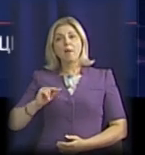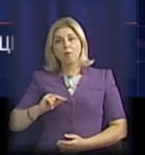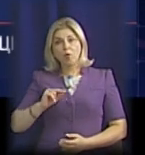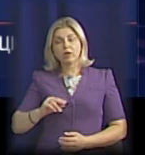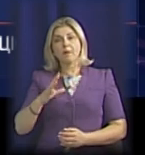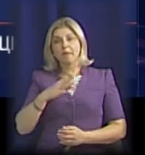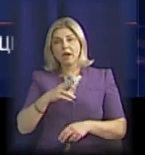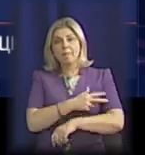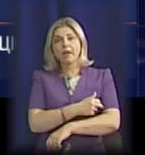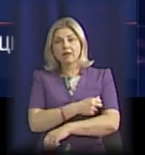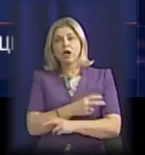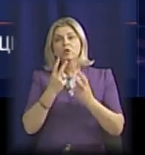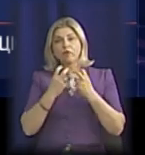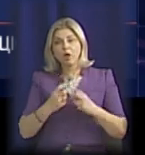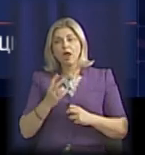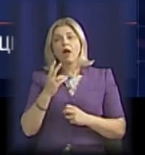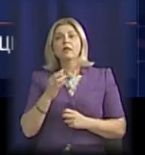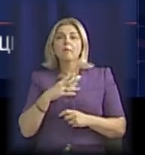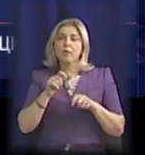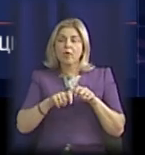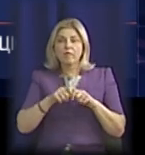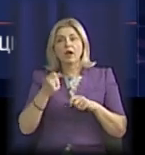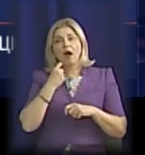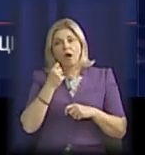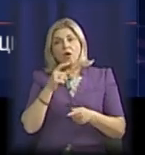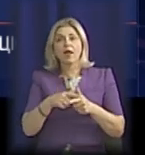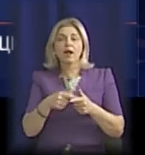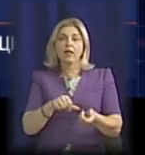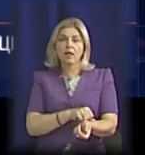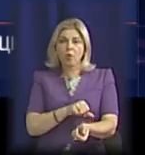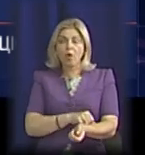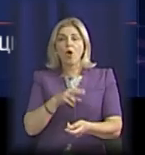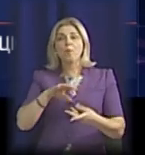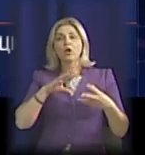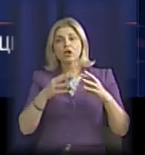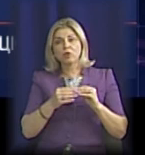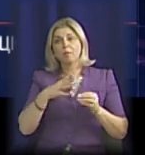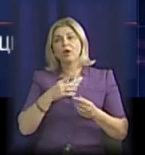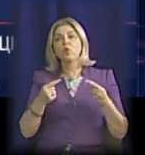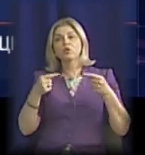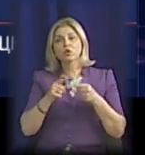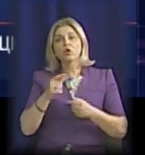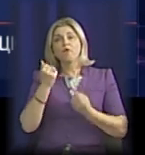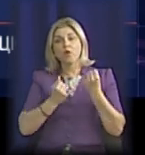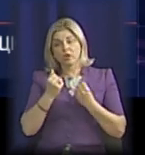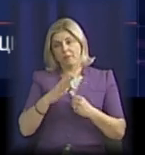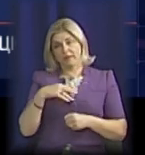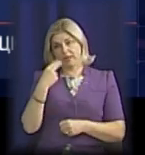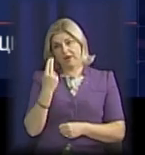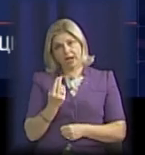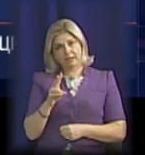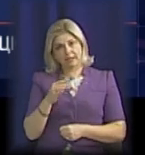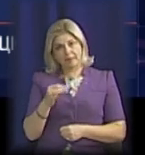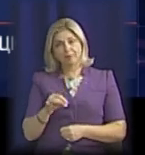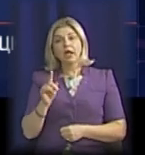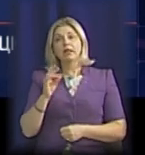медичне освідування на предмет виявлення алкогольних чи наркотичних речовин, за результатами якого було встановлено, що водій був тверезий. На місці